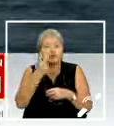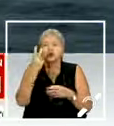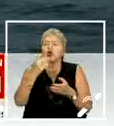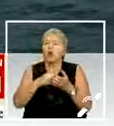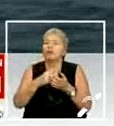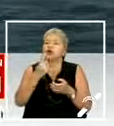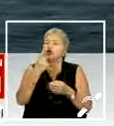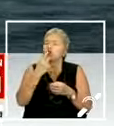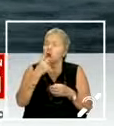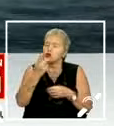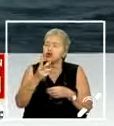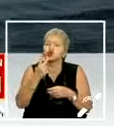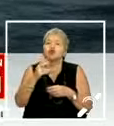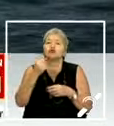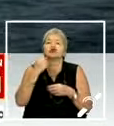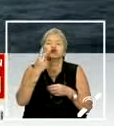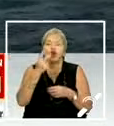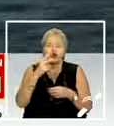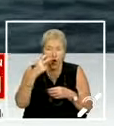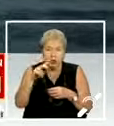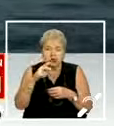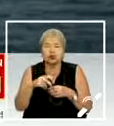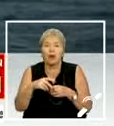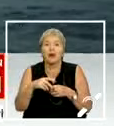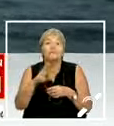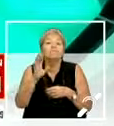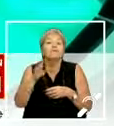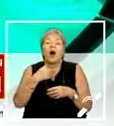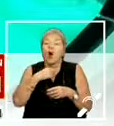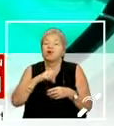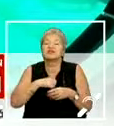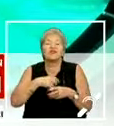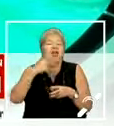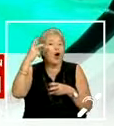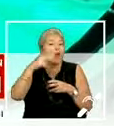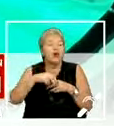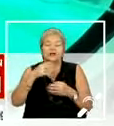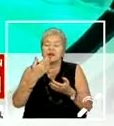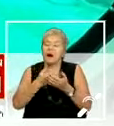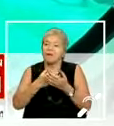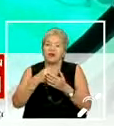consideră că, indiferent cum se va încheia aceasta de acum, va fi și ultima pentru compania americană.